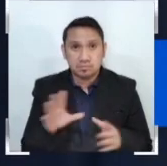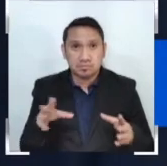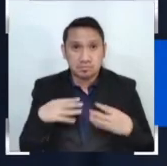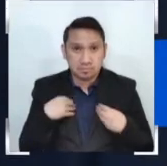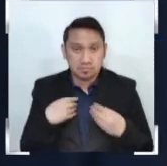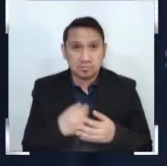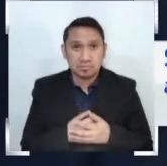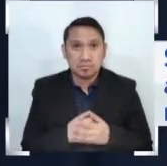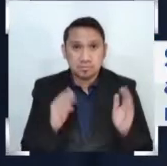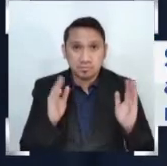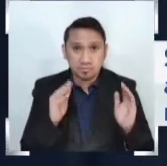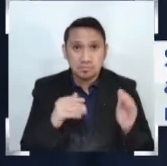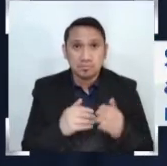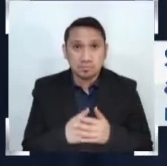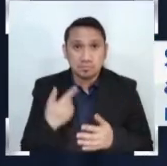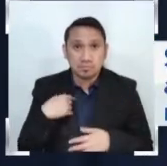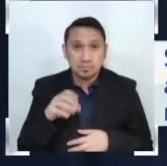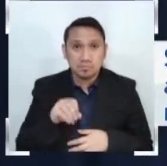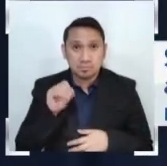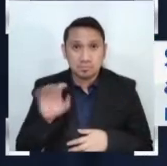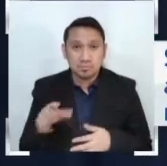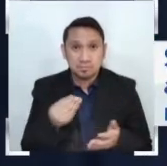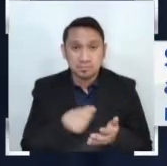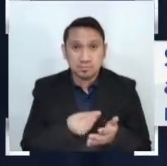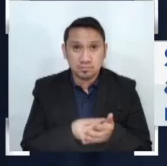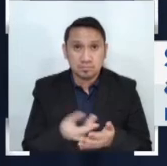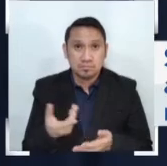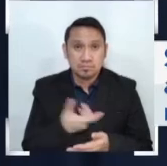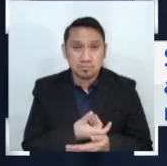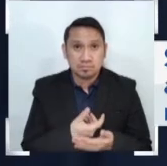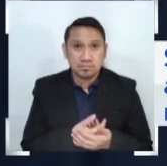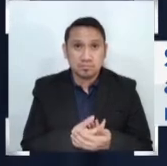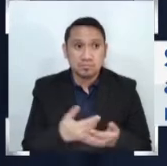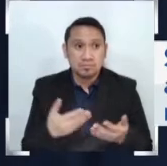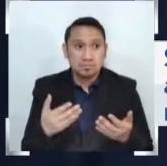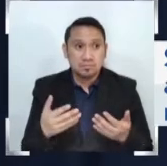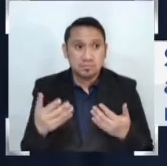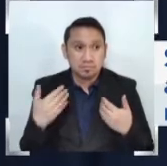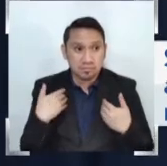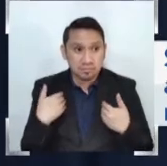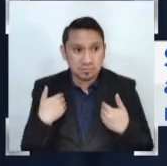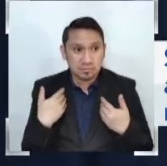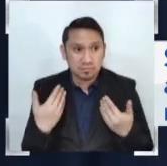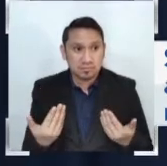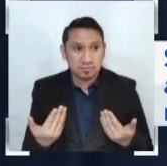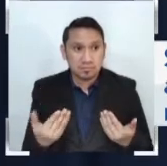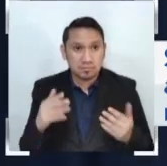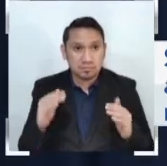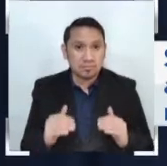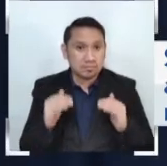Mukhang magtatapon tayo ng pera at bakuna sa kabila ng mabilis na namang pagtaas ng